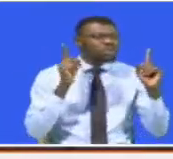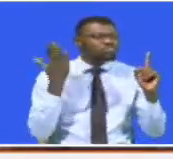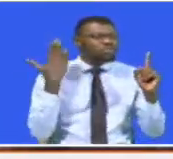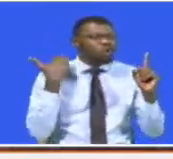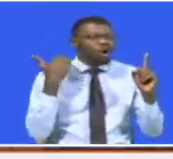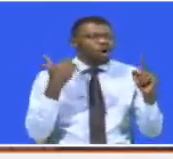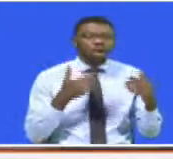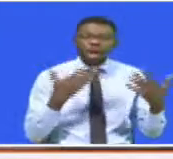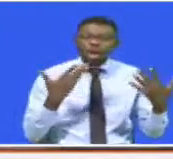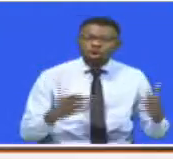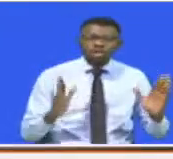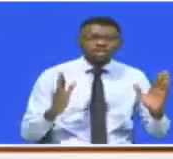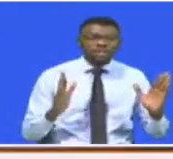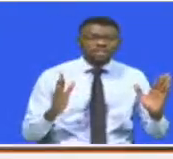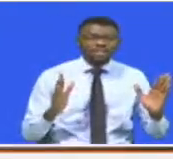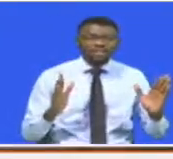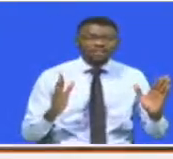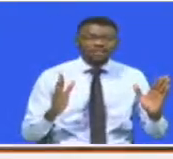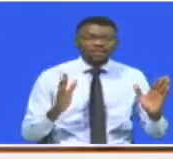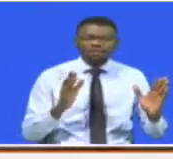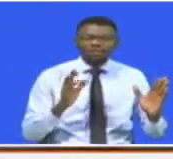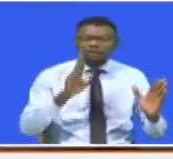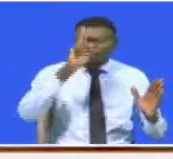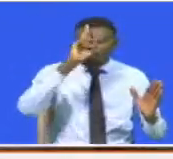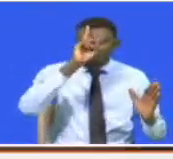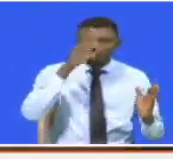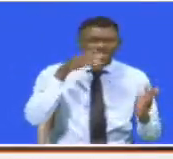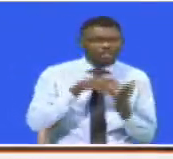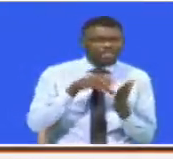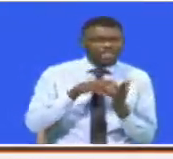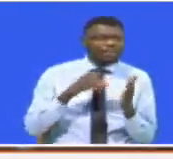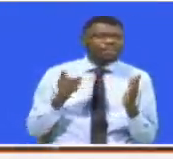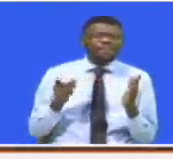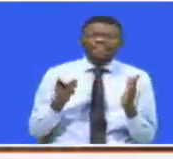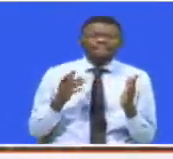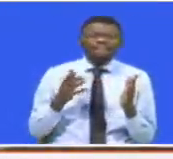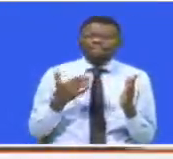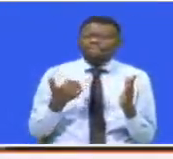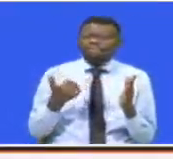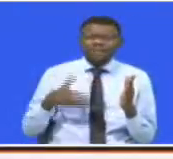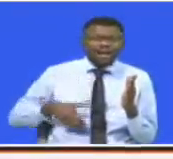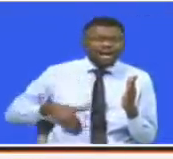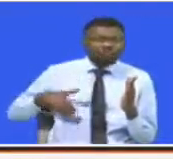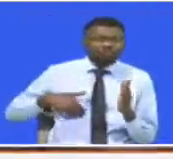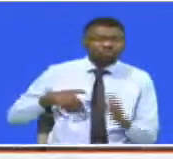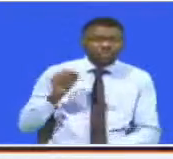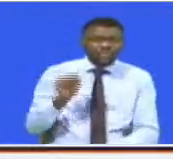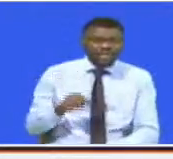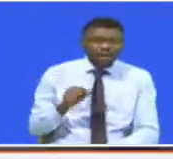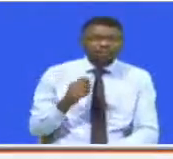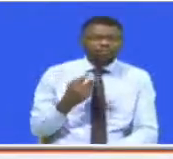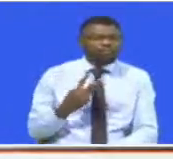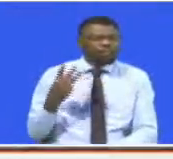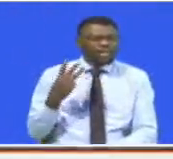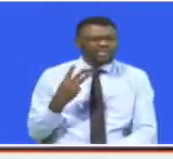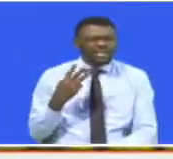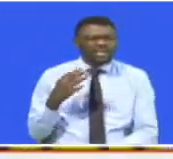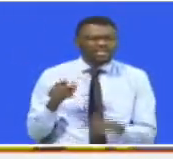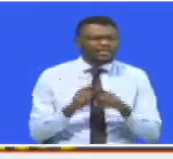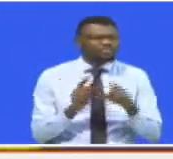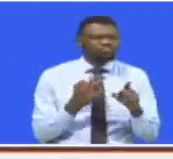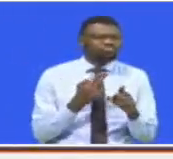mbili mtawalia katika vituo vya polisi vya Mwea na Gachega Gatundu Kaskazini Jumatatu na Jumanne